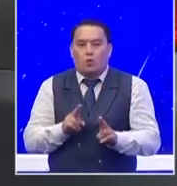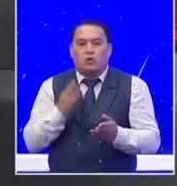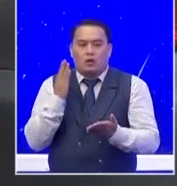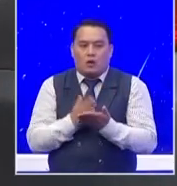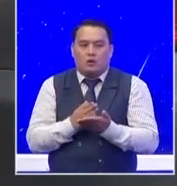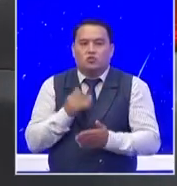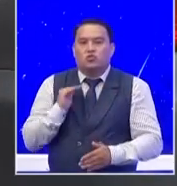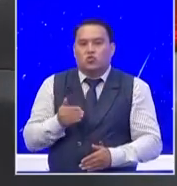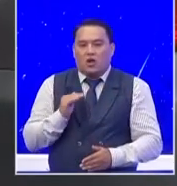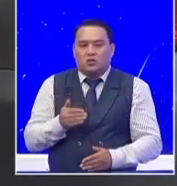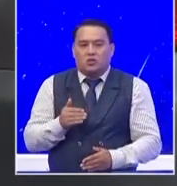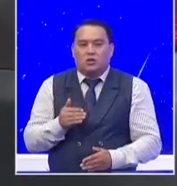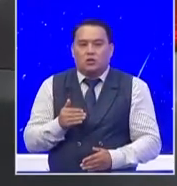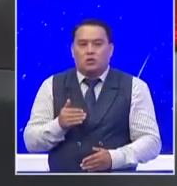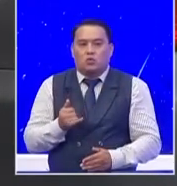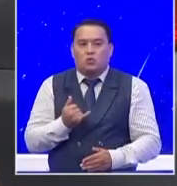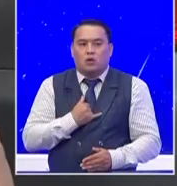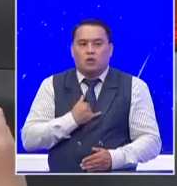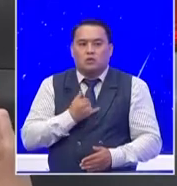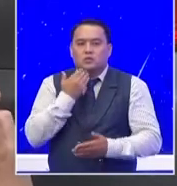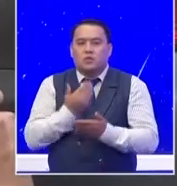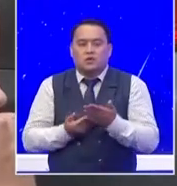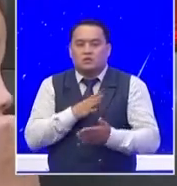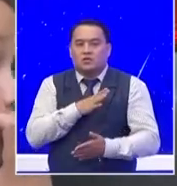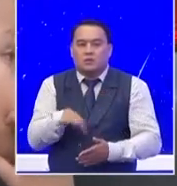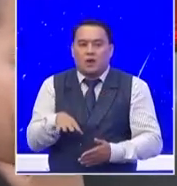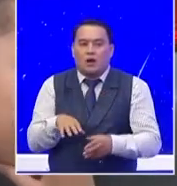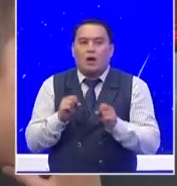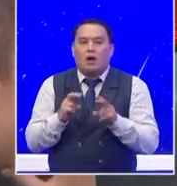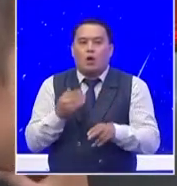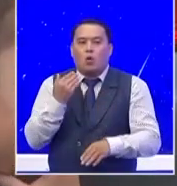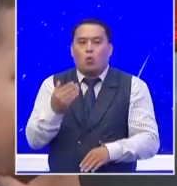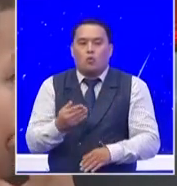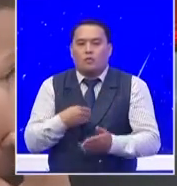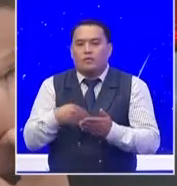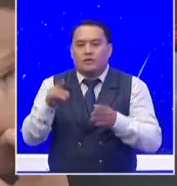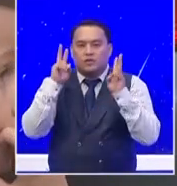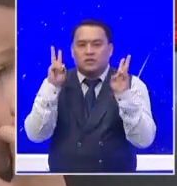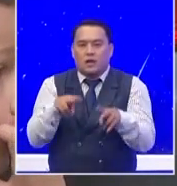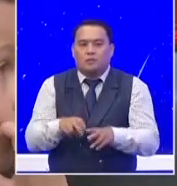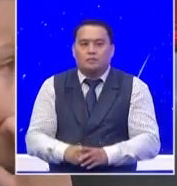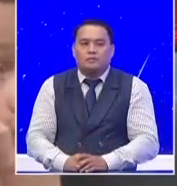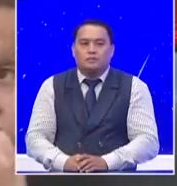частная собственность. А у нас это никто не спрашивал. Как он мог это выкупить, мы не знаем.